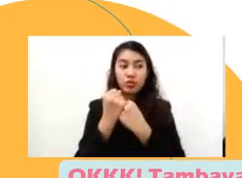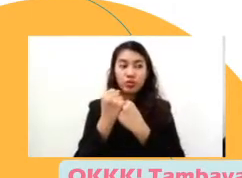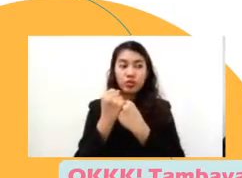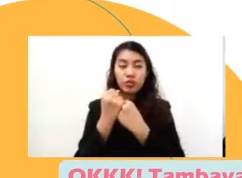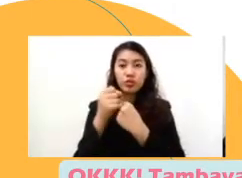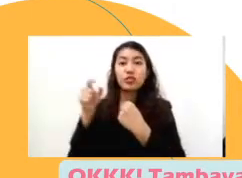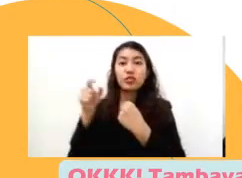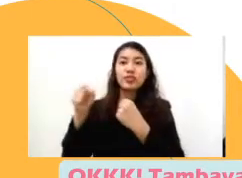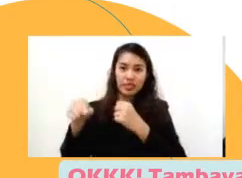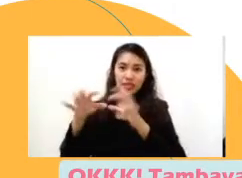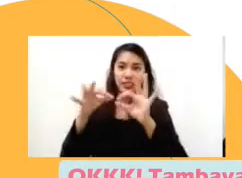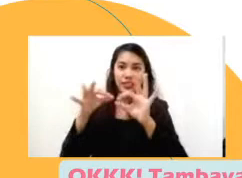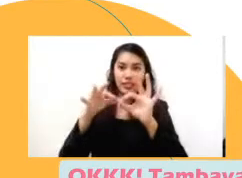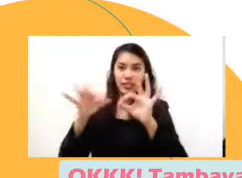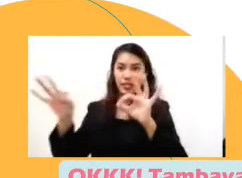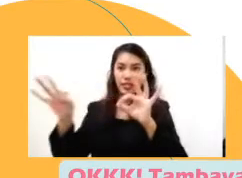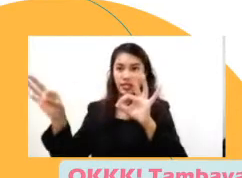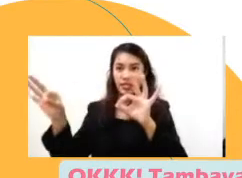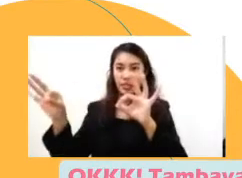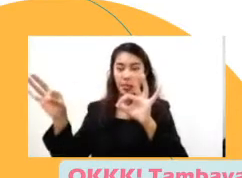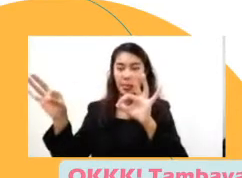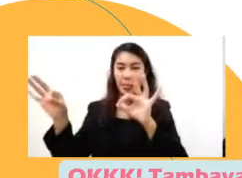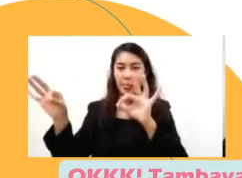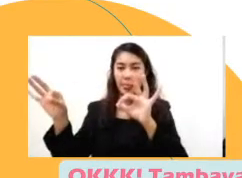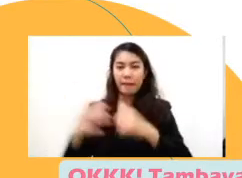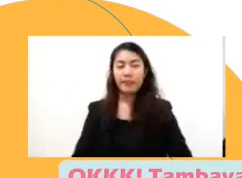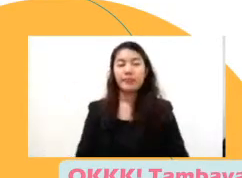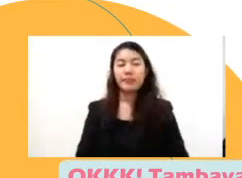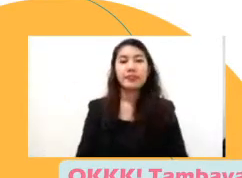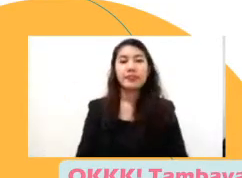teksto. Lyrics. Okay. So,